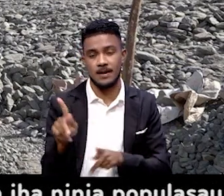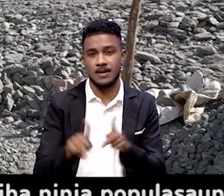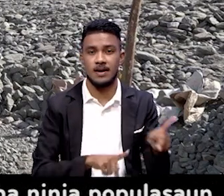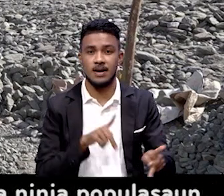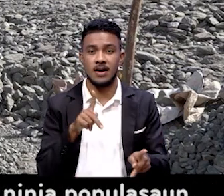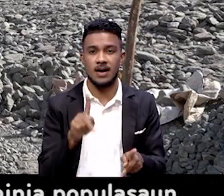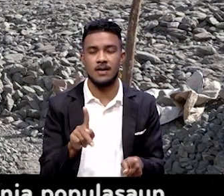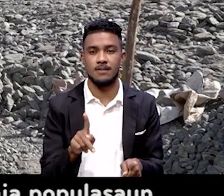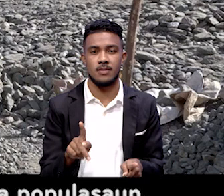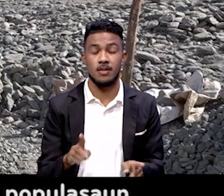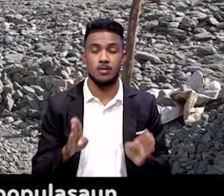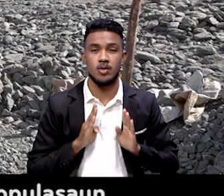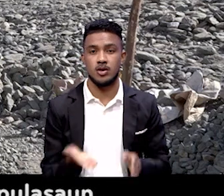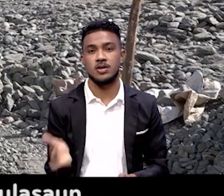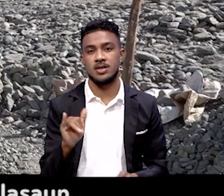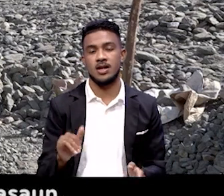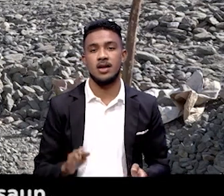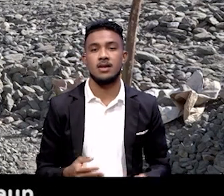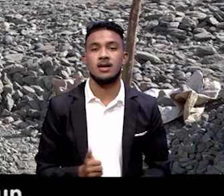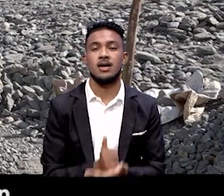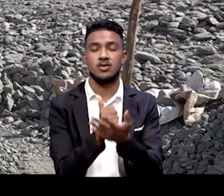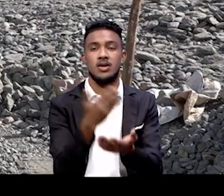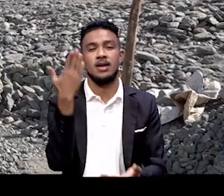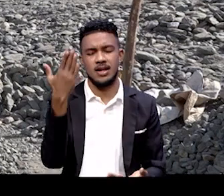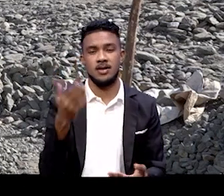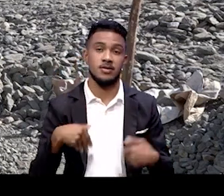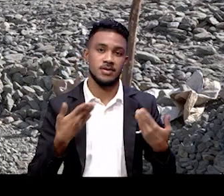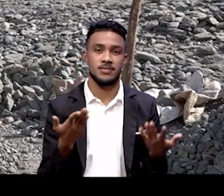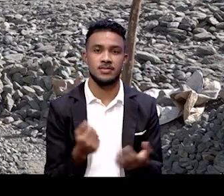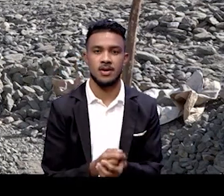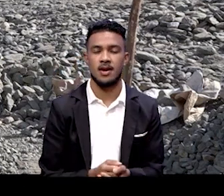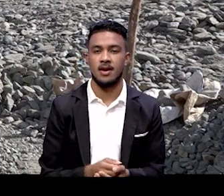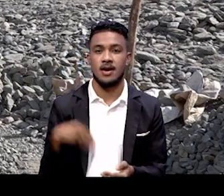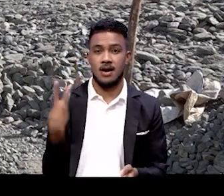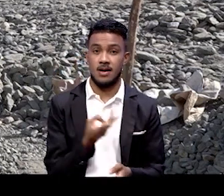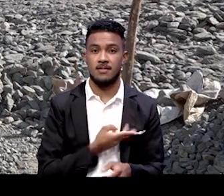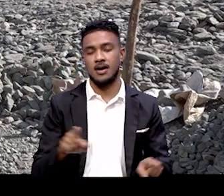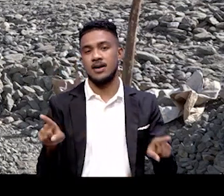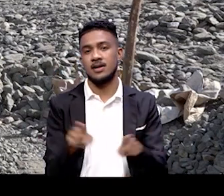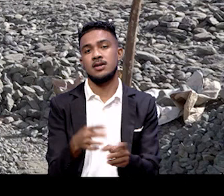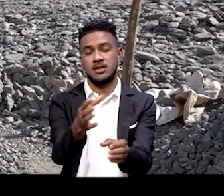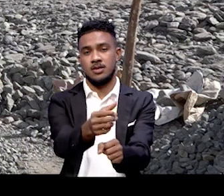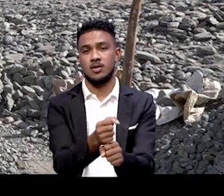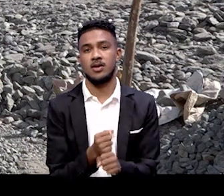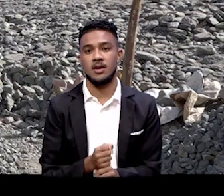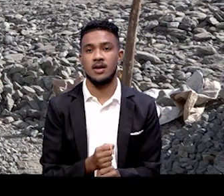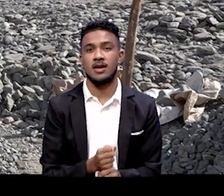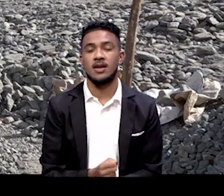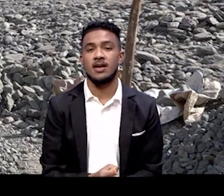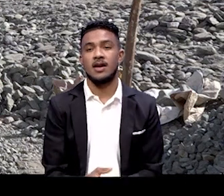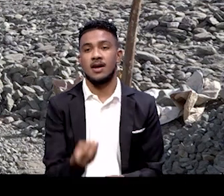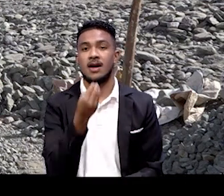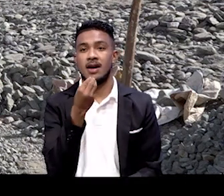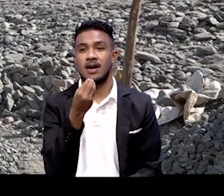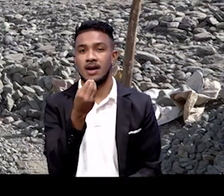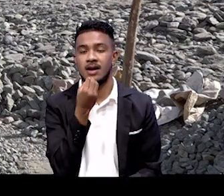maka for apa itu ini ona. Ini ami hanis ami simu di sesta basic nih tiba ramai simu